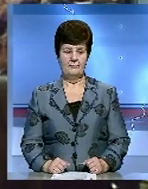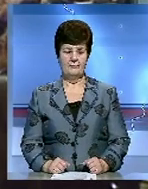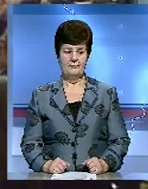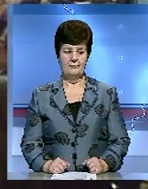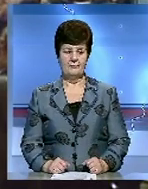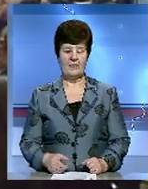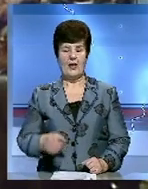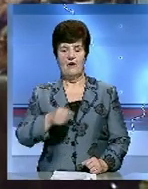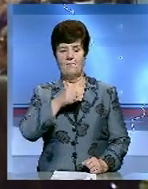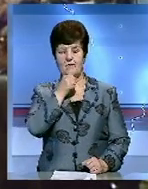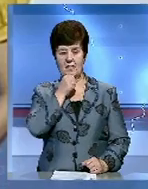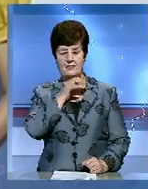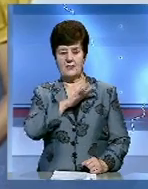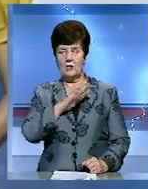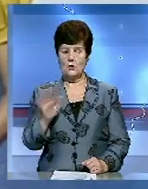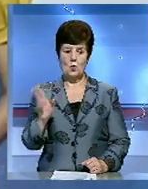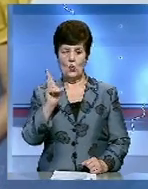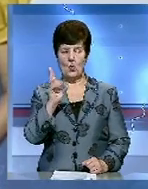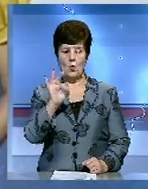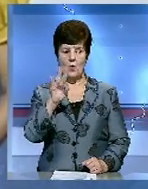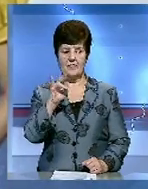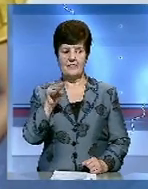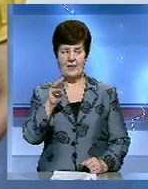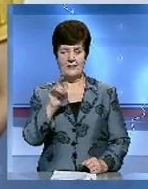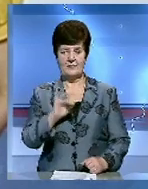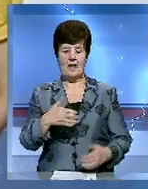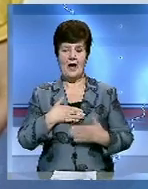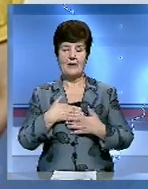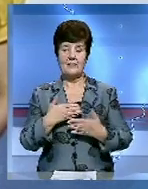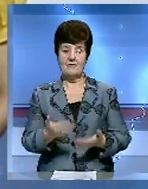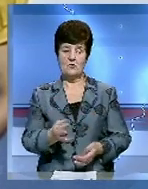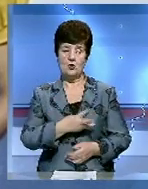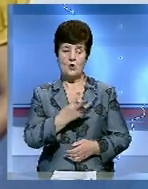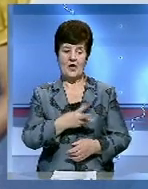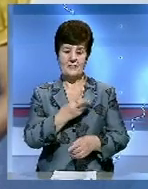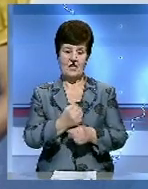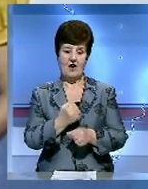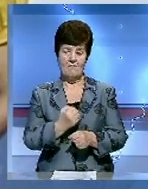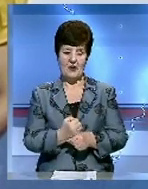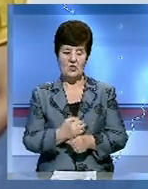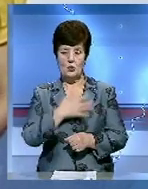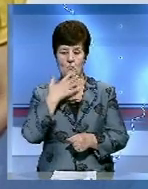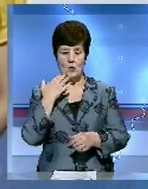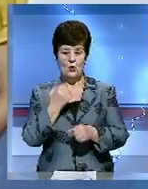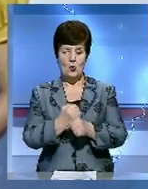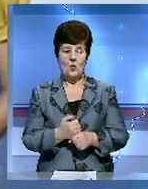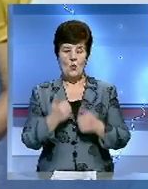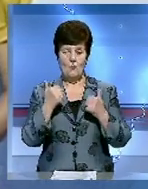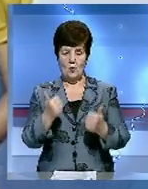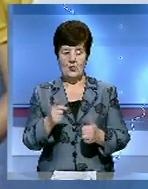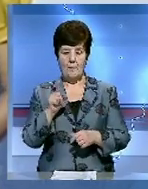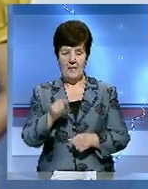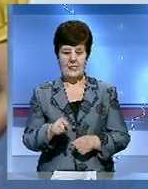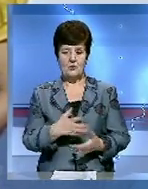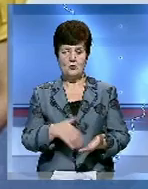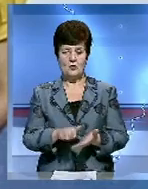Vârsta nu contează. Contează activismul și dorința de a face multe lucruri bune pentru societate.